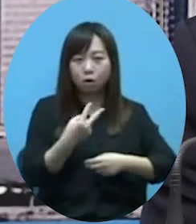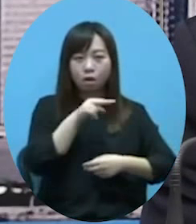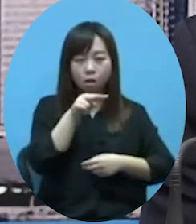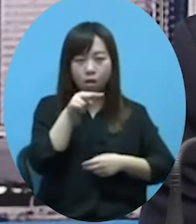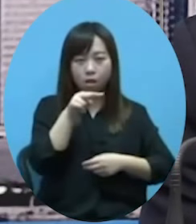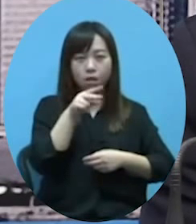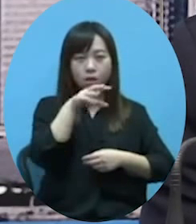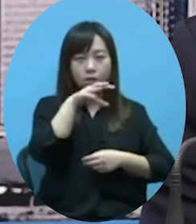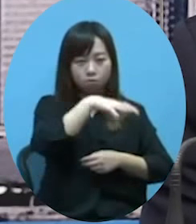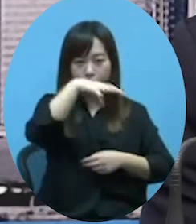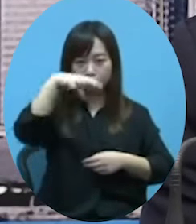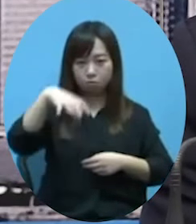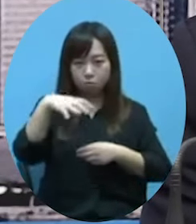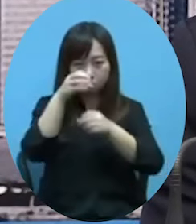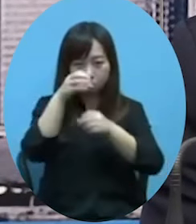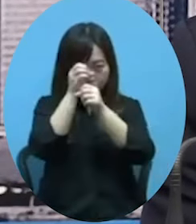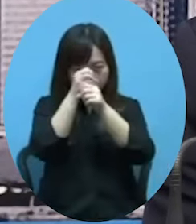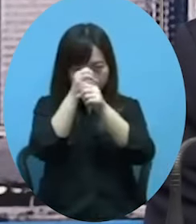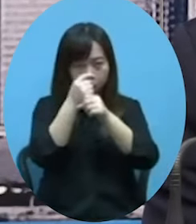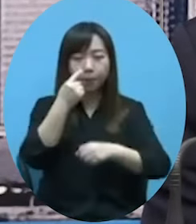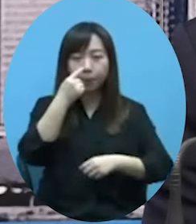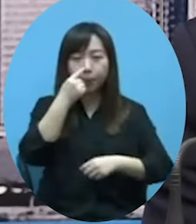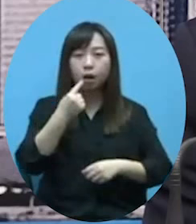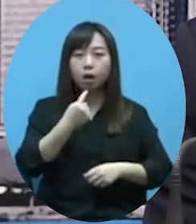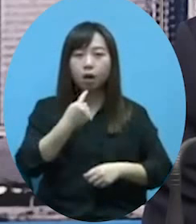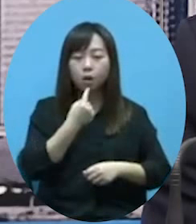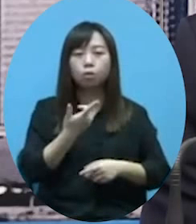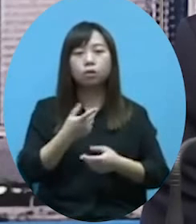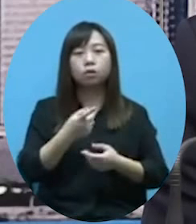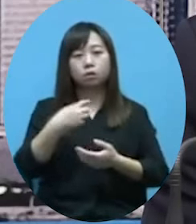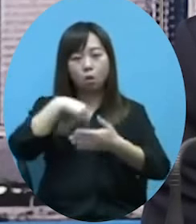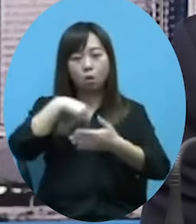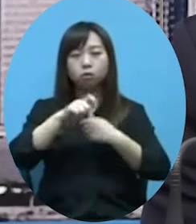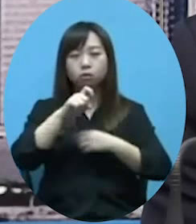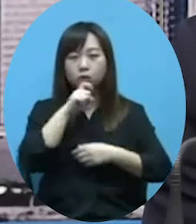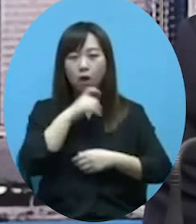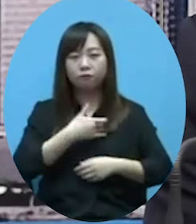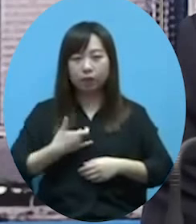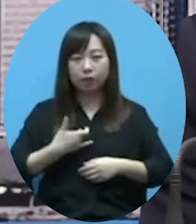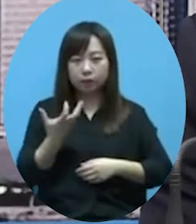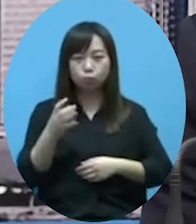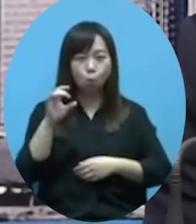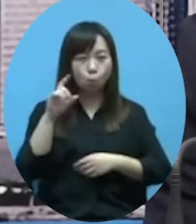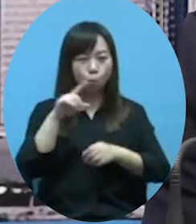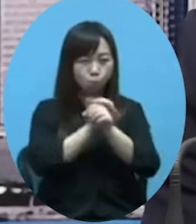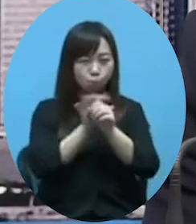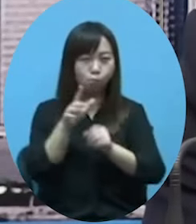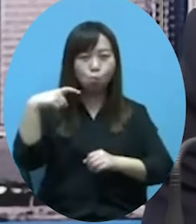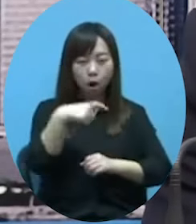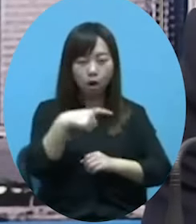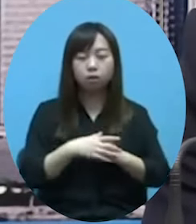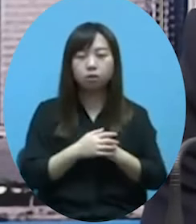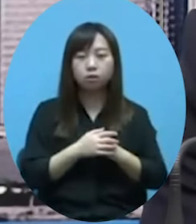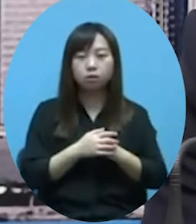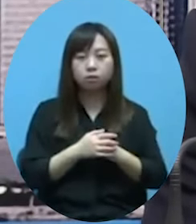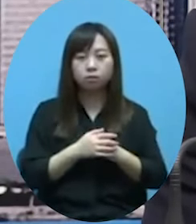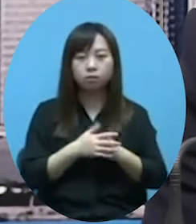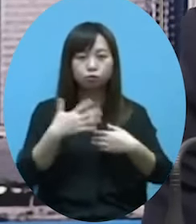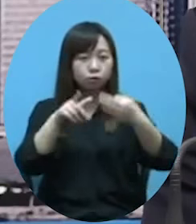樣本那發覺他的口腔和鼻腔也是陽性的那麼到3月2日我們發覺他那個